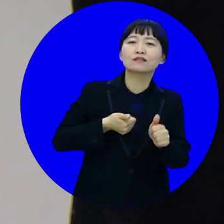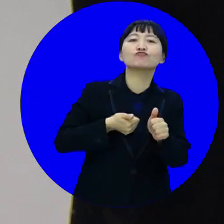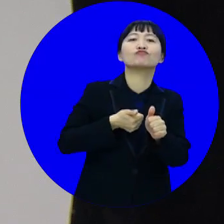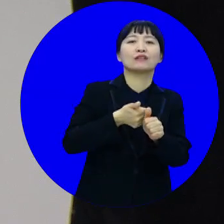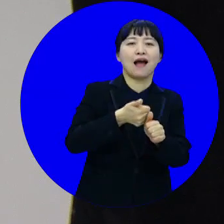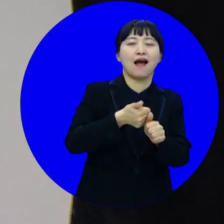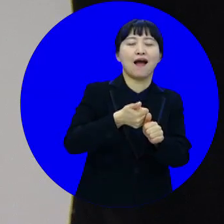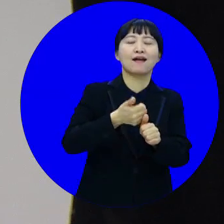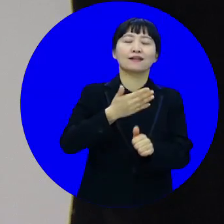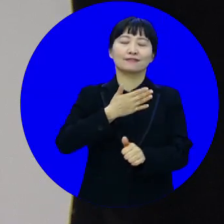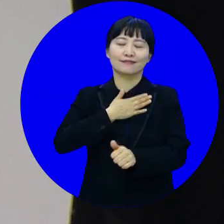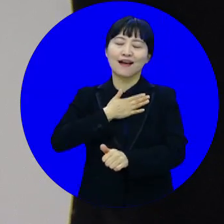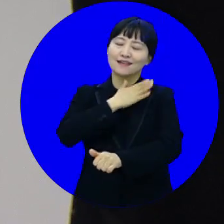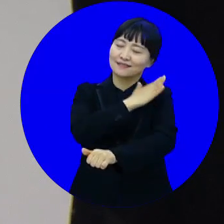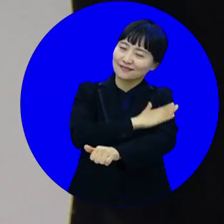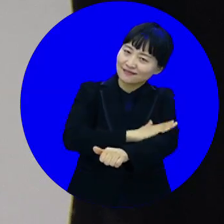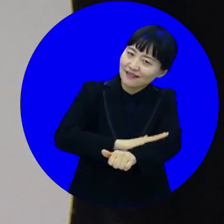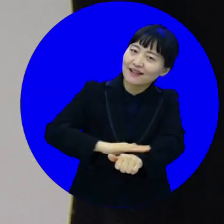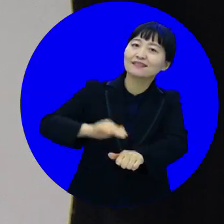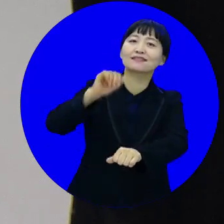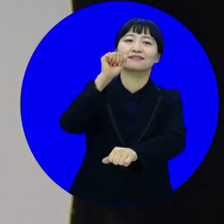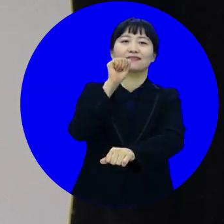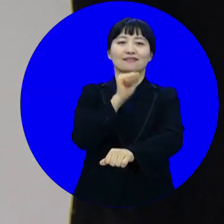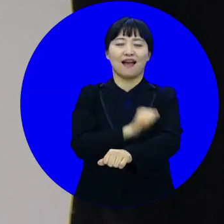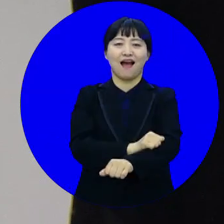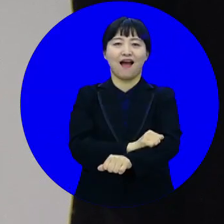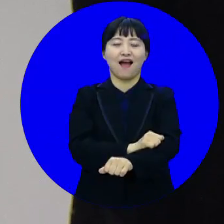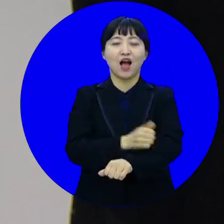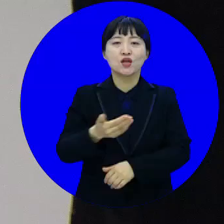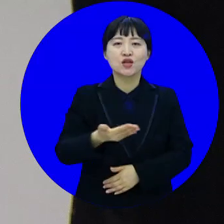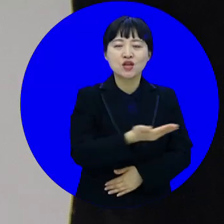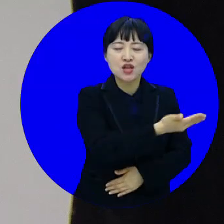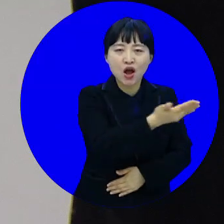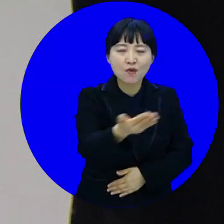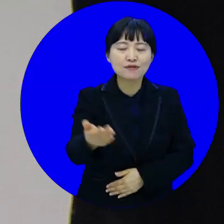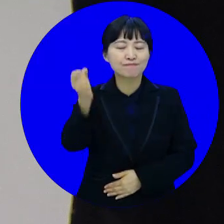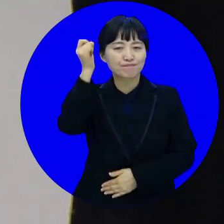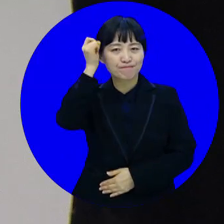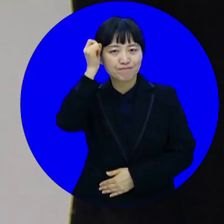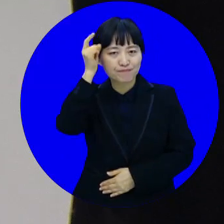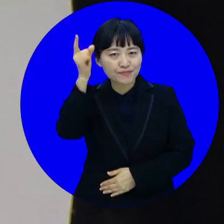잘 견뎠구나, 나 참 잘했구나, 여러분들의 현명한